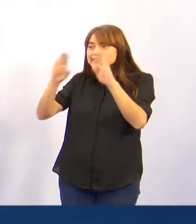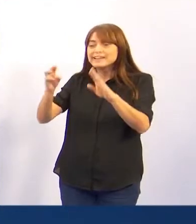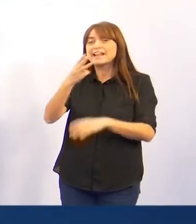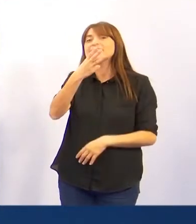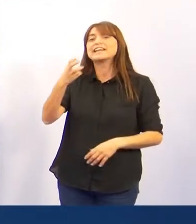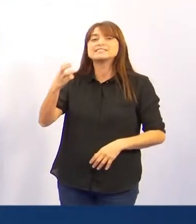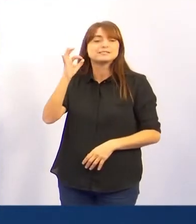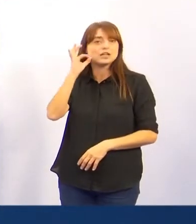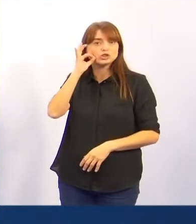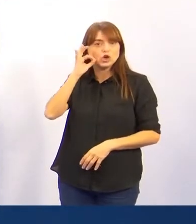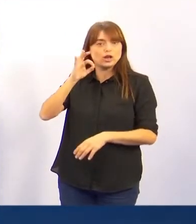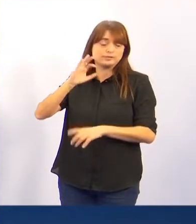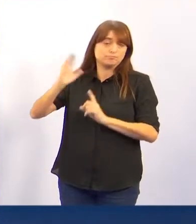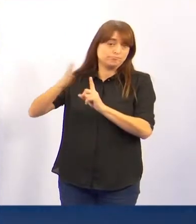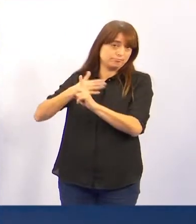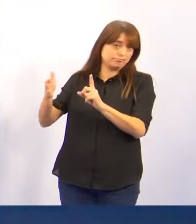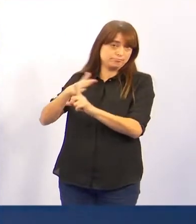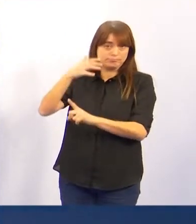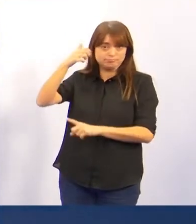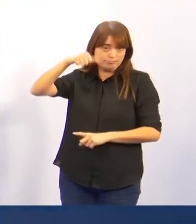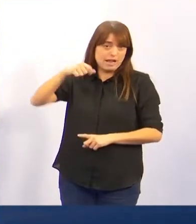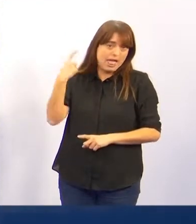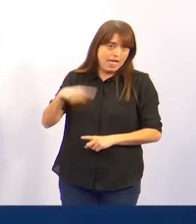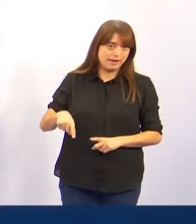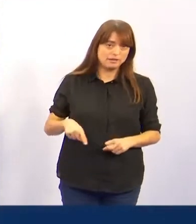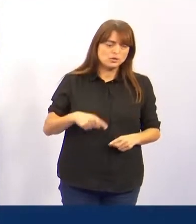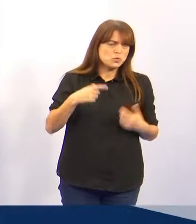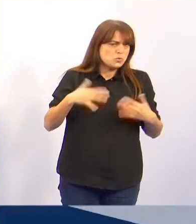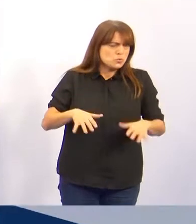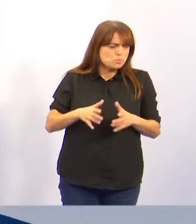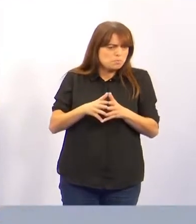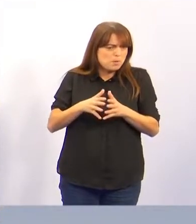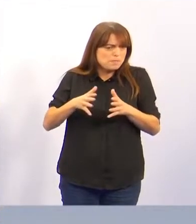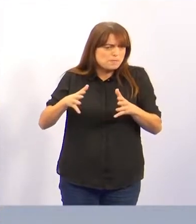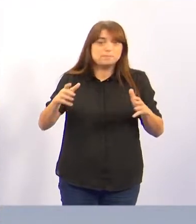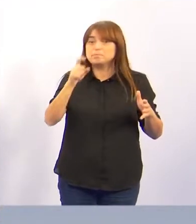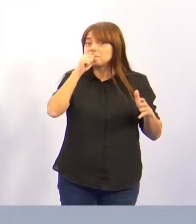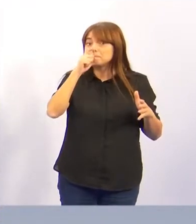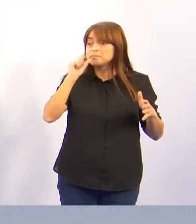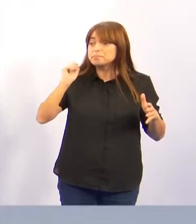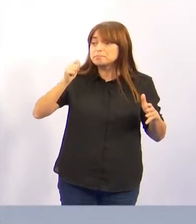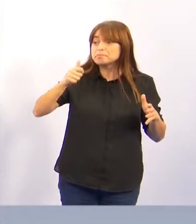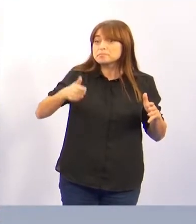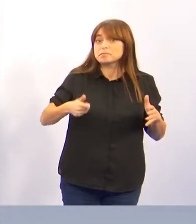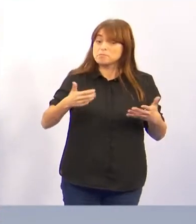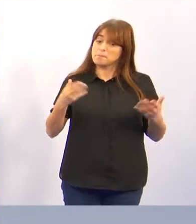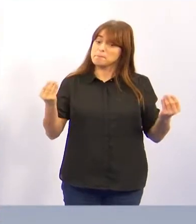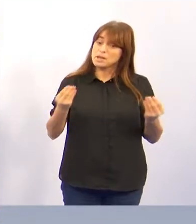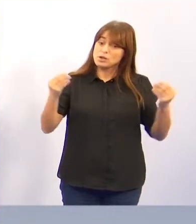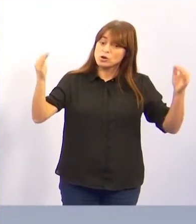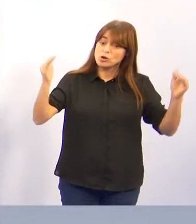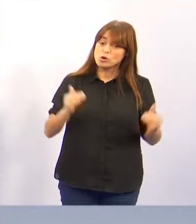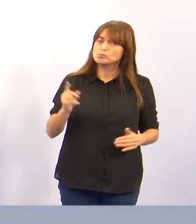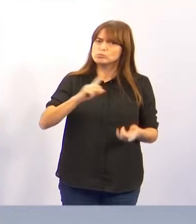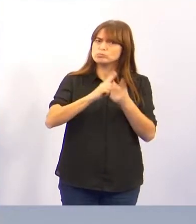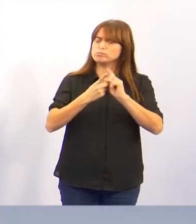xifres continuen sent molt altes i el que és encara més preocupant, no milloren respecte d'anys anteriors. Connectem ara amb els companys de Canal Terres